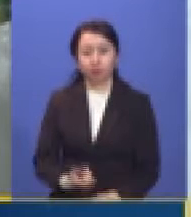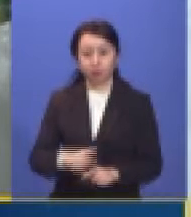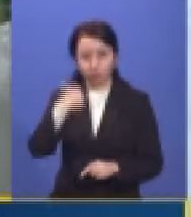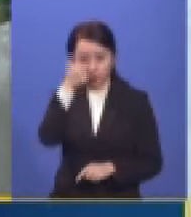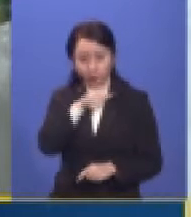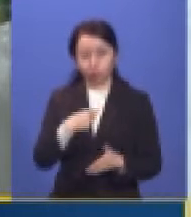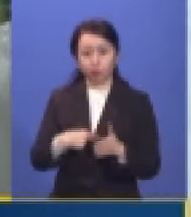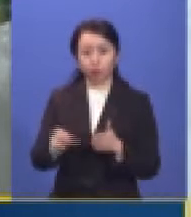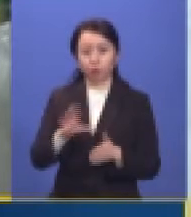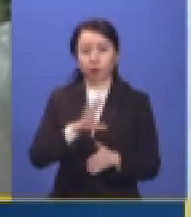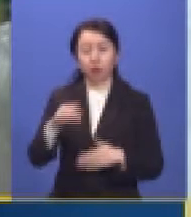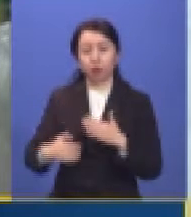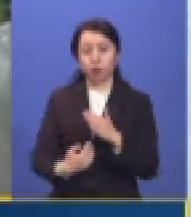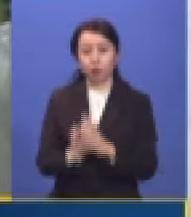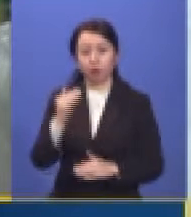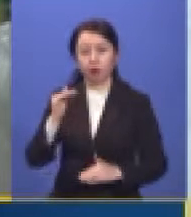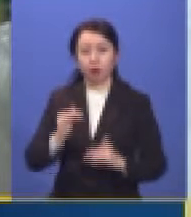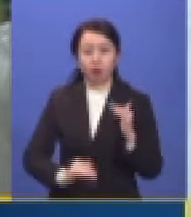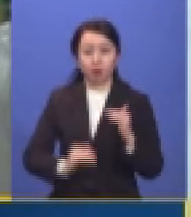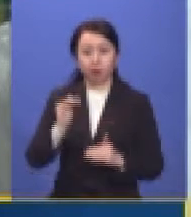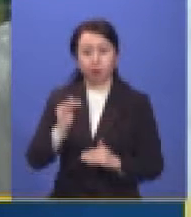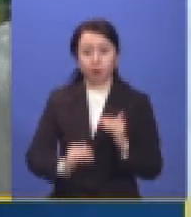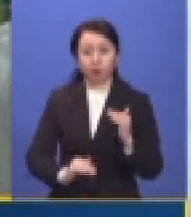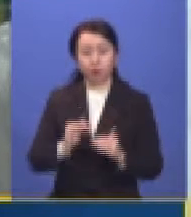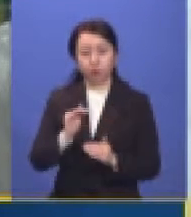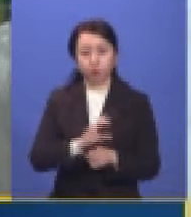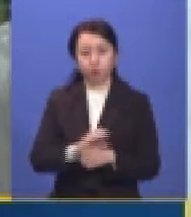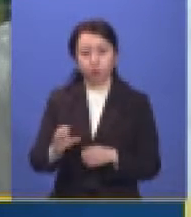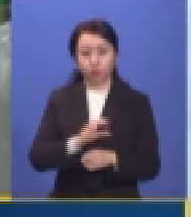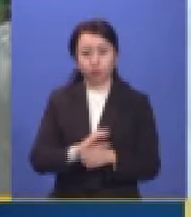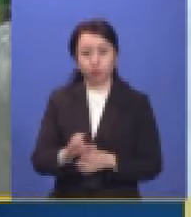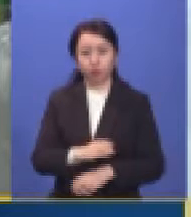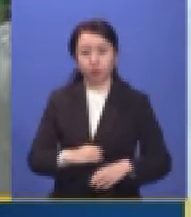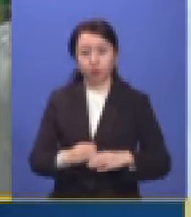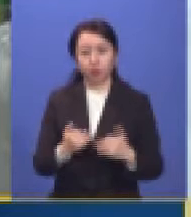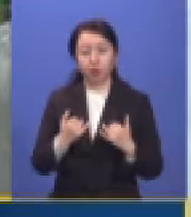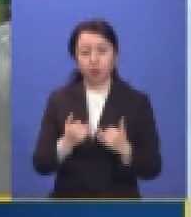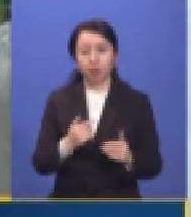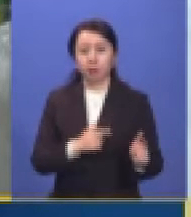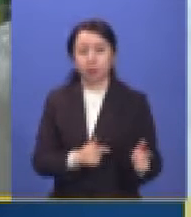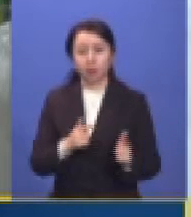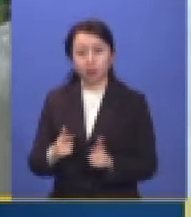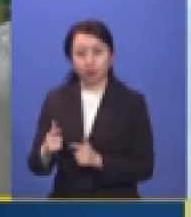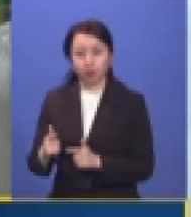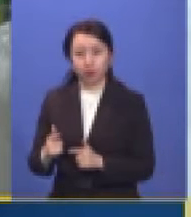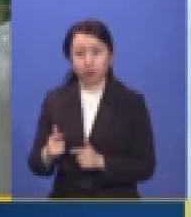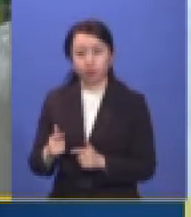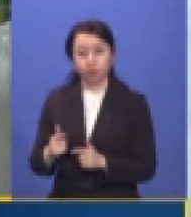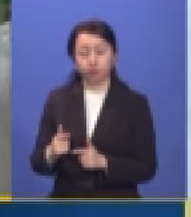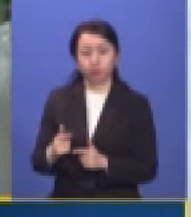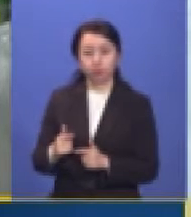мы приобрели новое оборудование в цех по производству пластмассы для изготовления